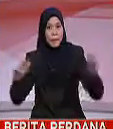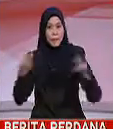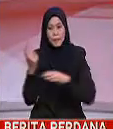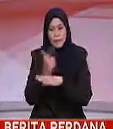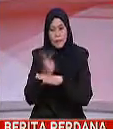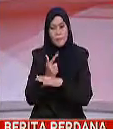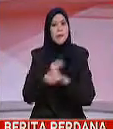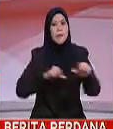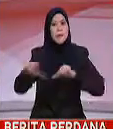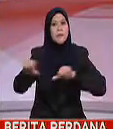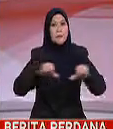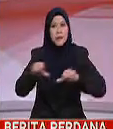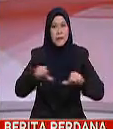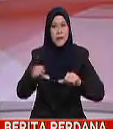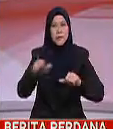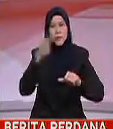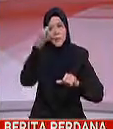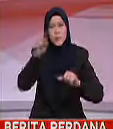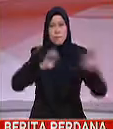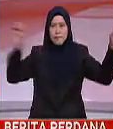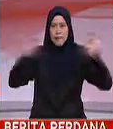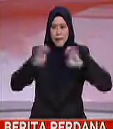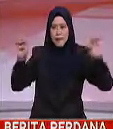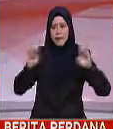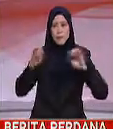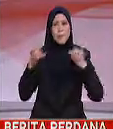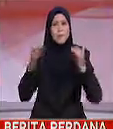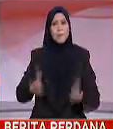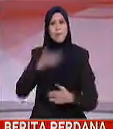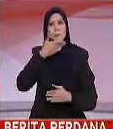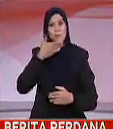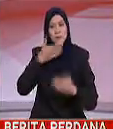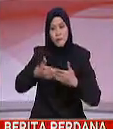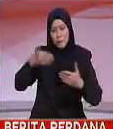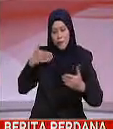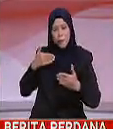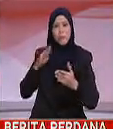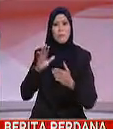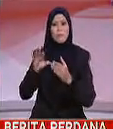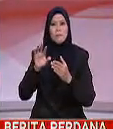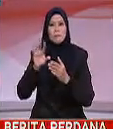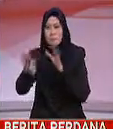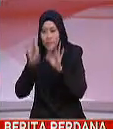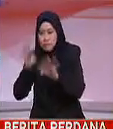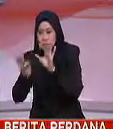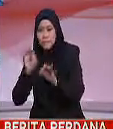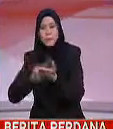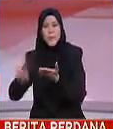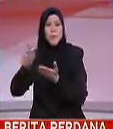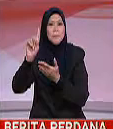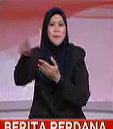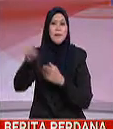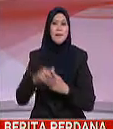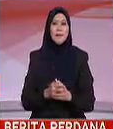sebagai satu aktiviti pemanas badan buat pemain muda sebelum menyertai sesi pemilihan minggu depan. Bekas